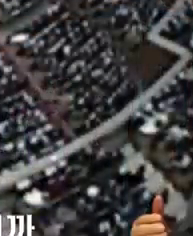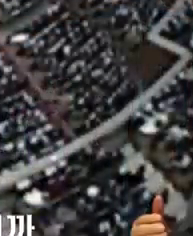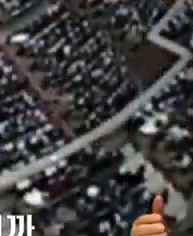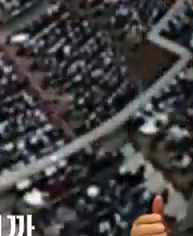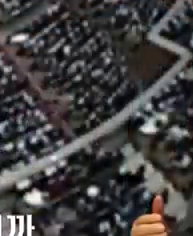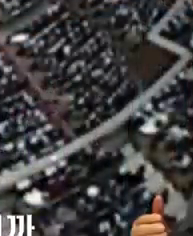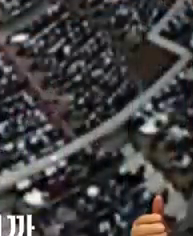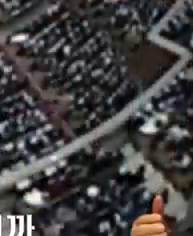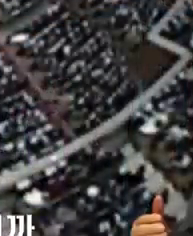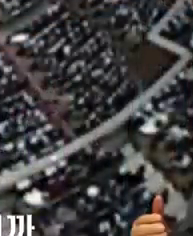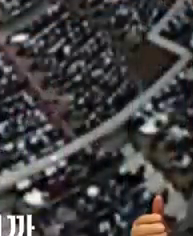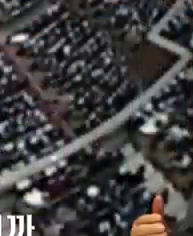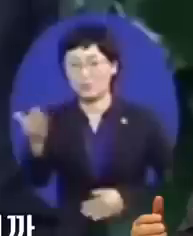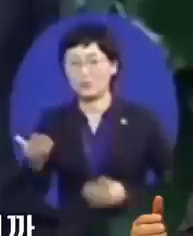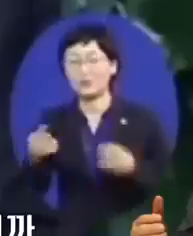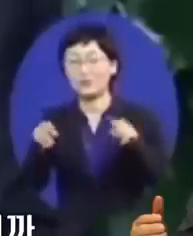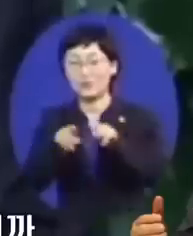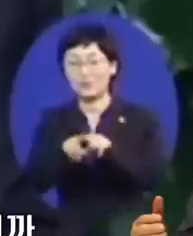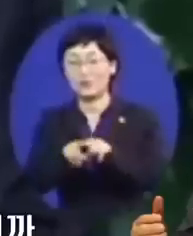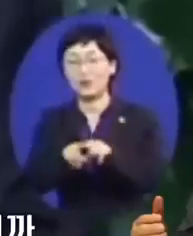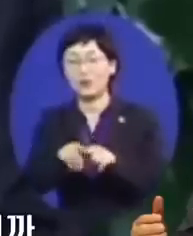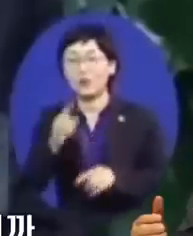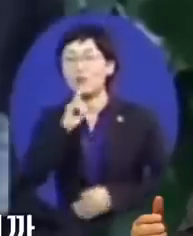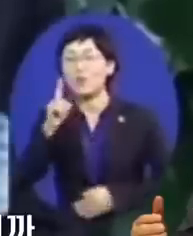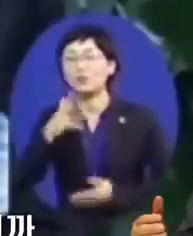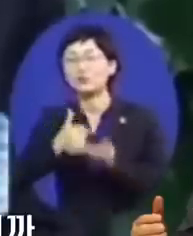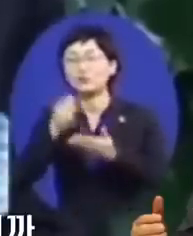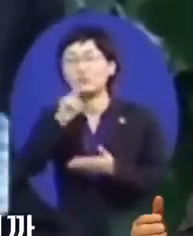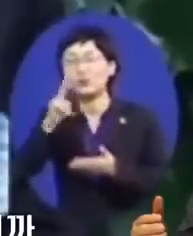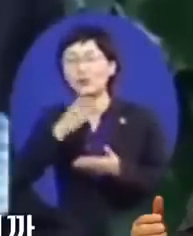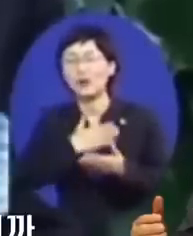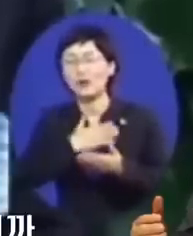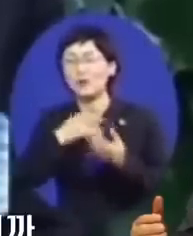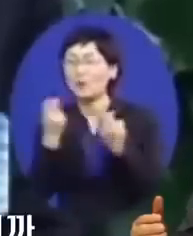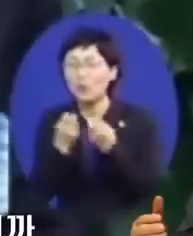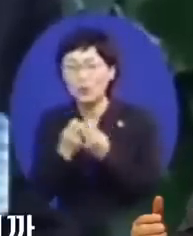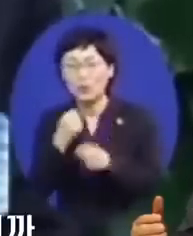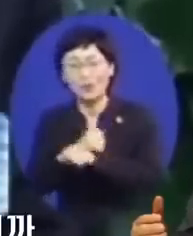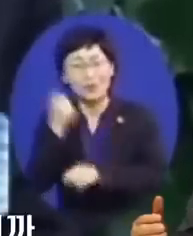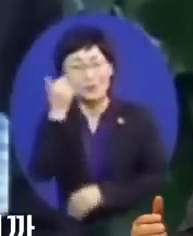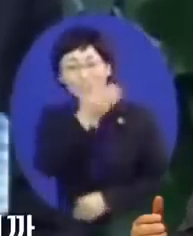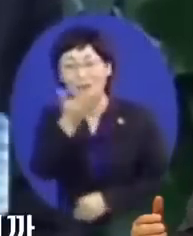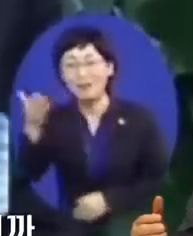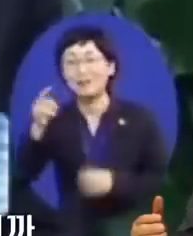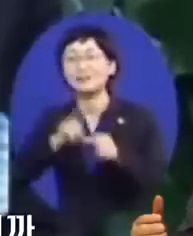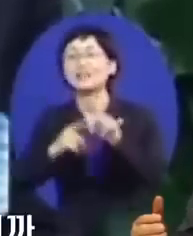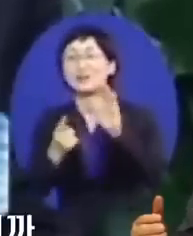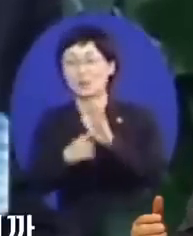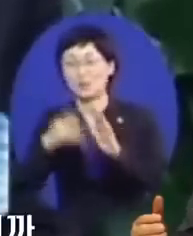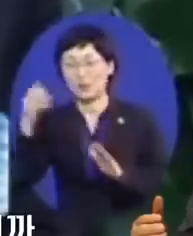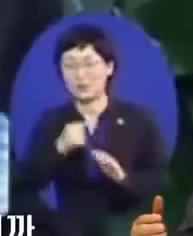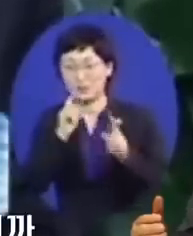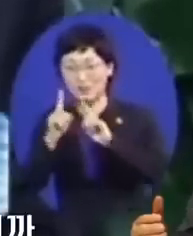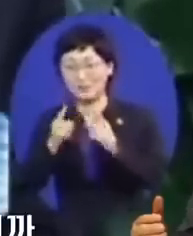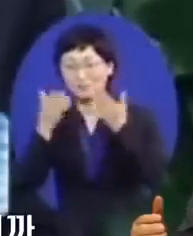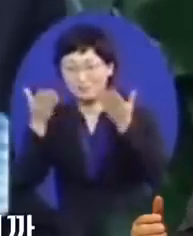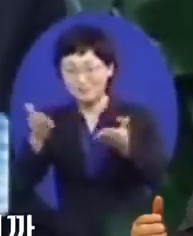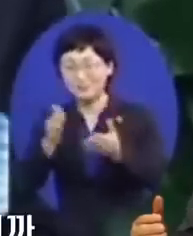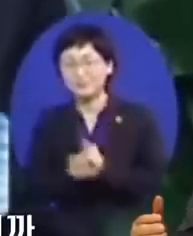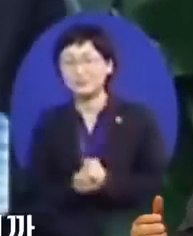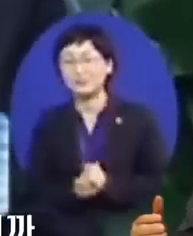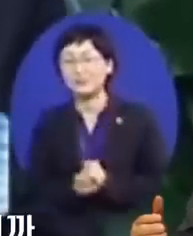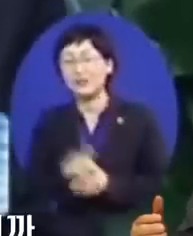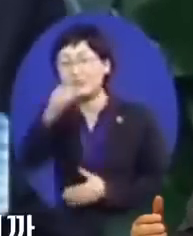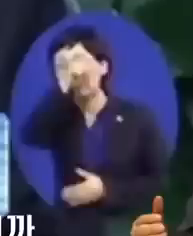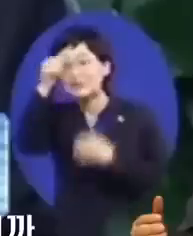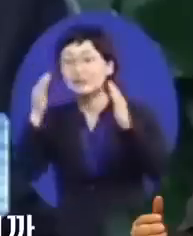오늘 저는 여러분과 함께 오 주여 나는 어찌하오리까 이 제목으로 말씀을 나누겠습니다.